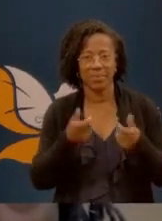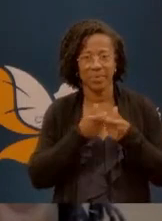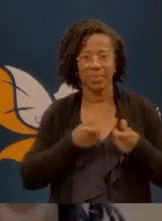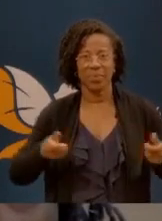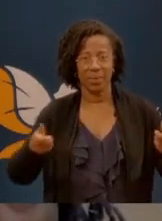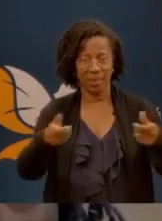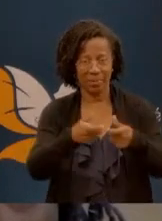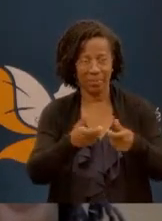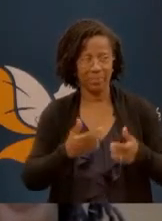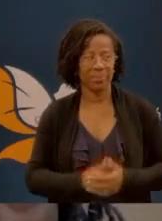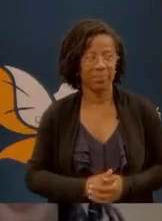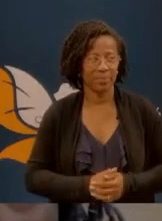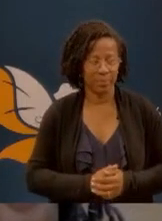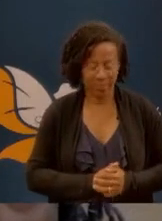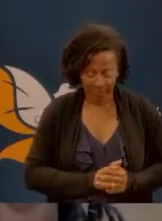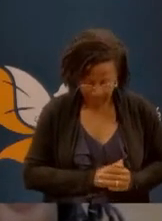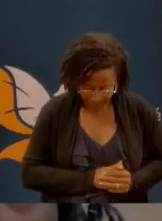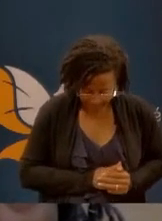plaît.